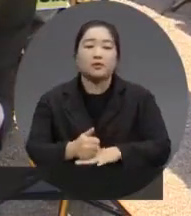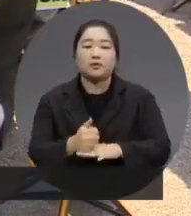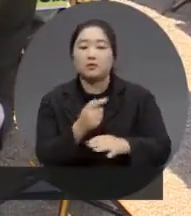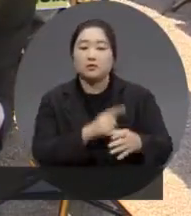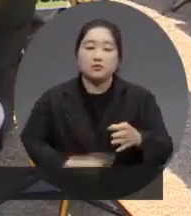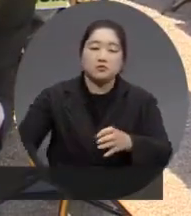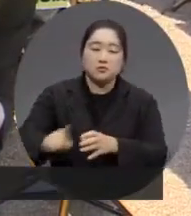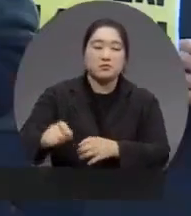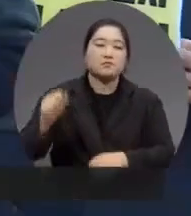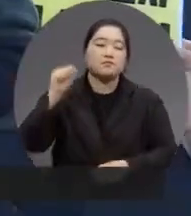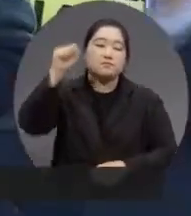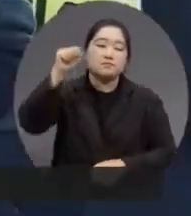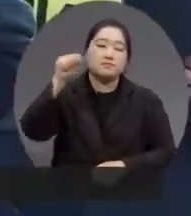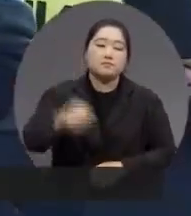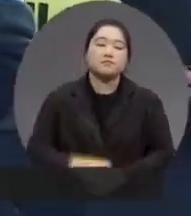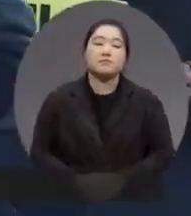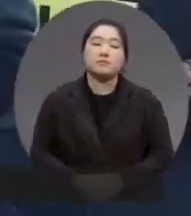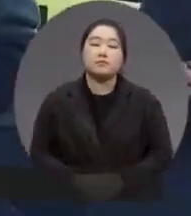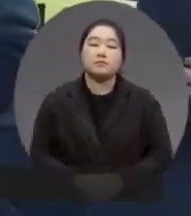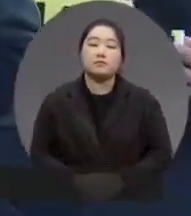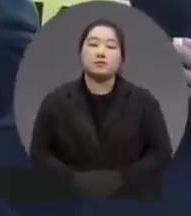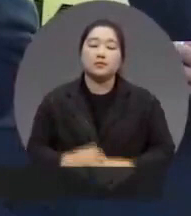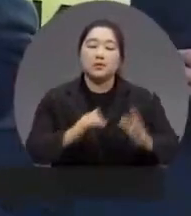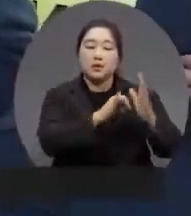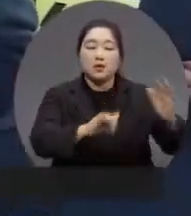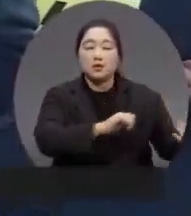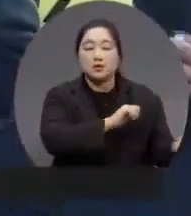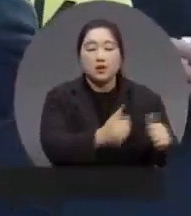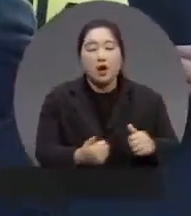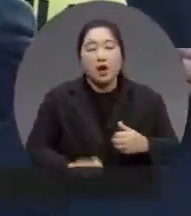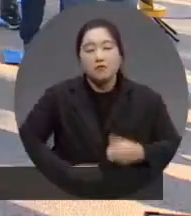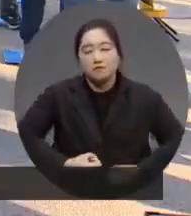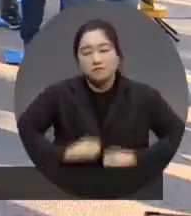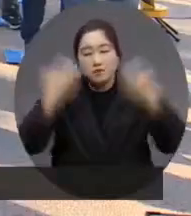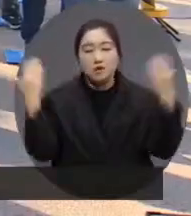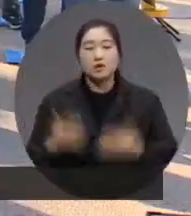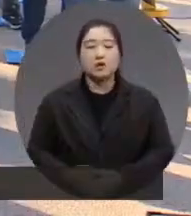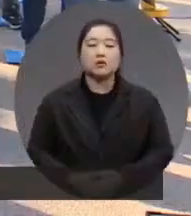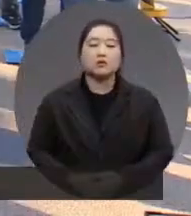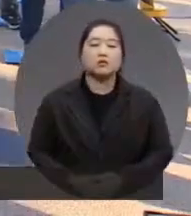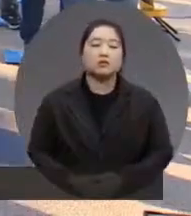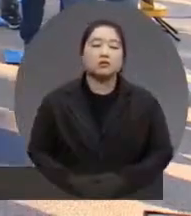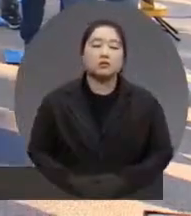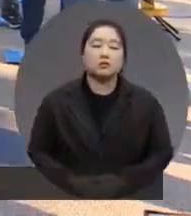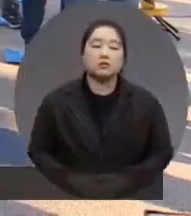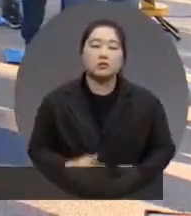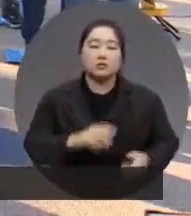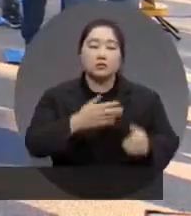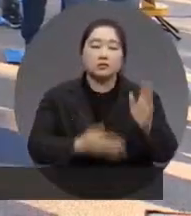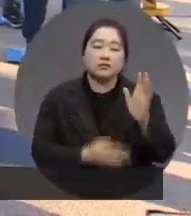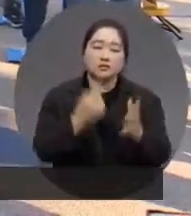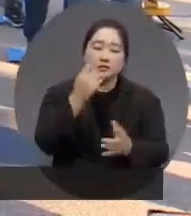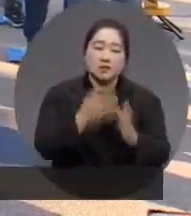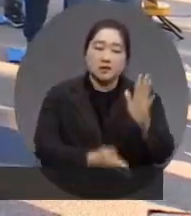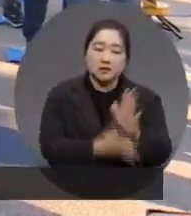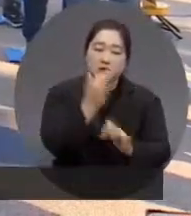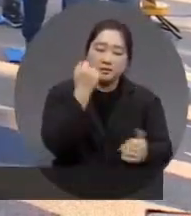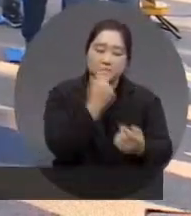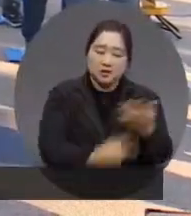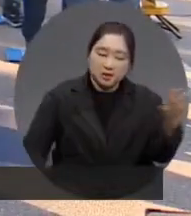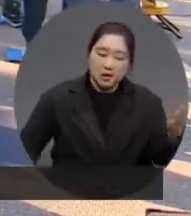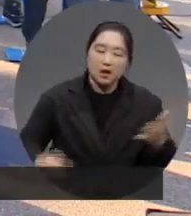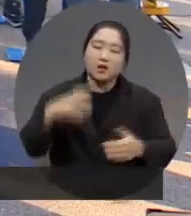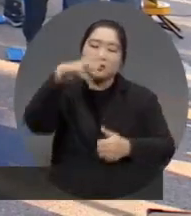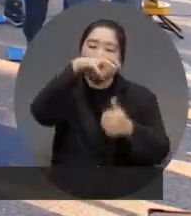참사 유가족들. 가족을 잃은 분노를 토해냈습니다. 중대 수민지 즉각